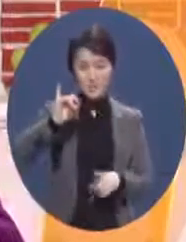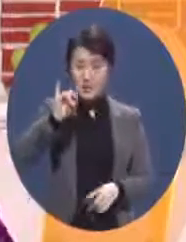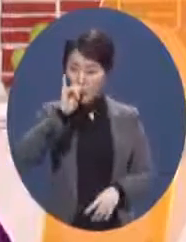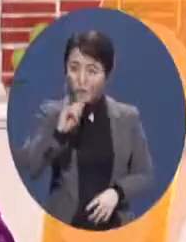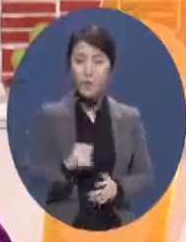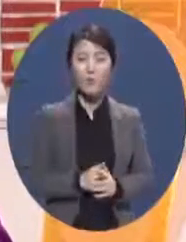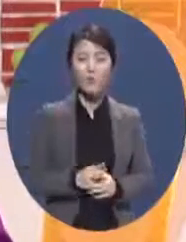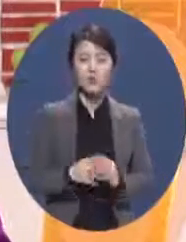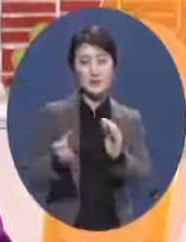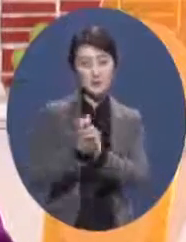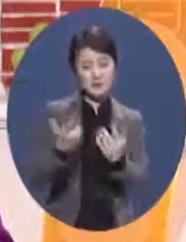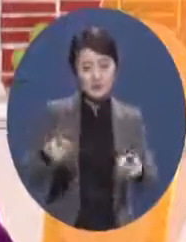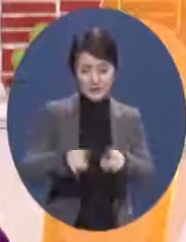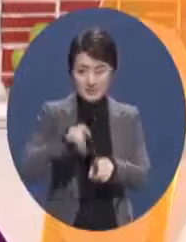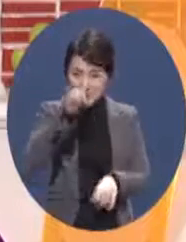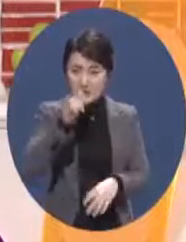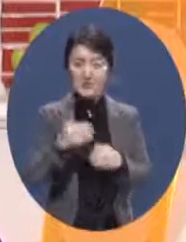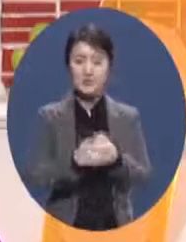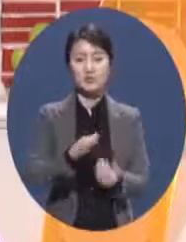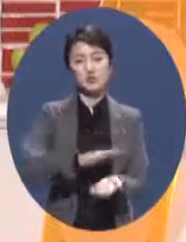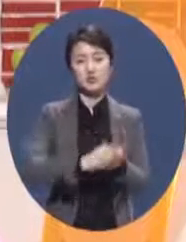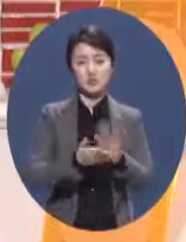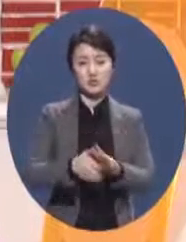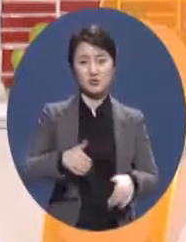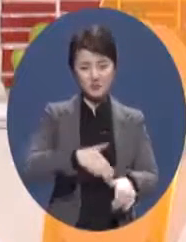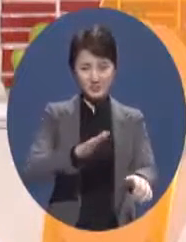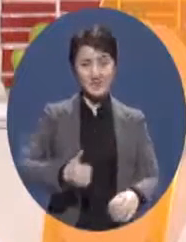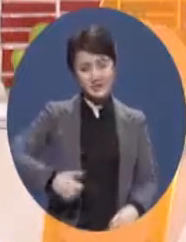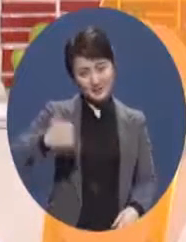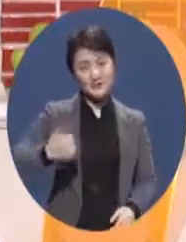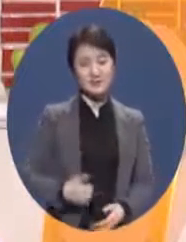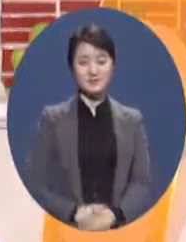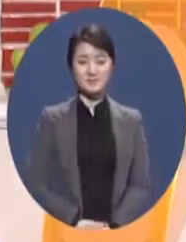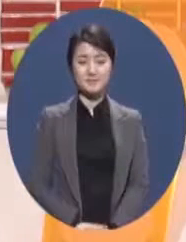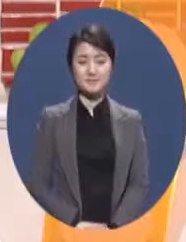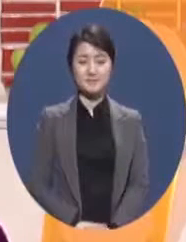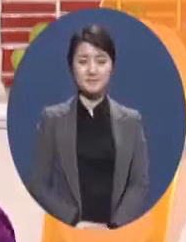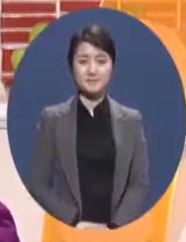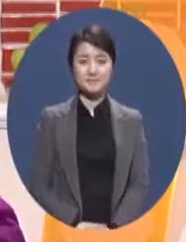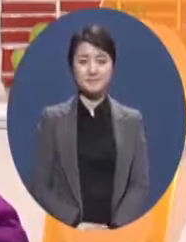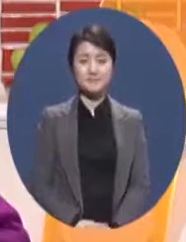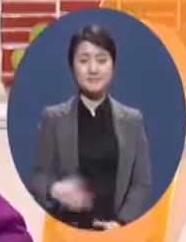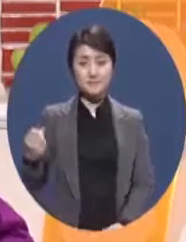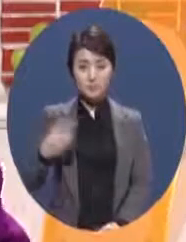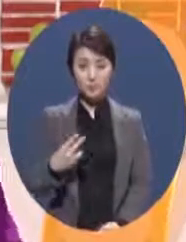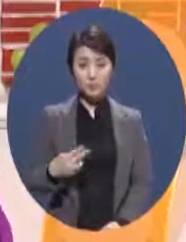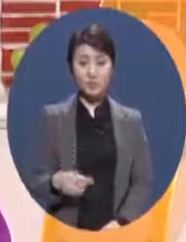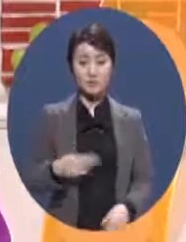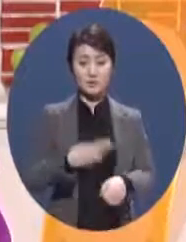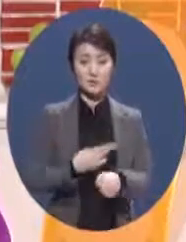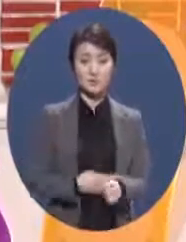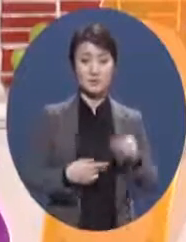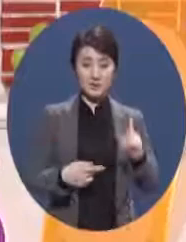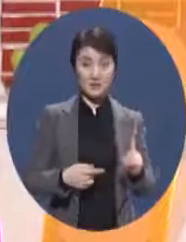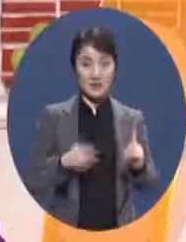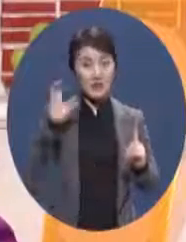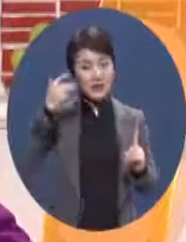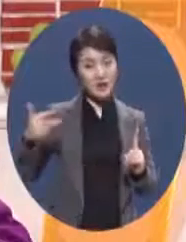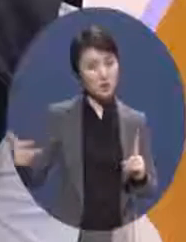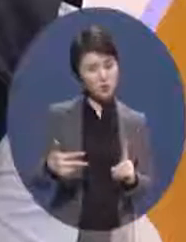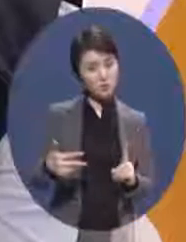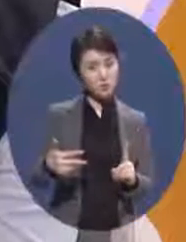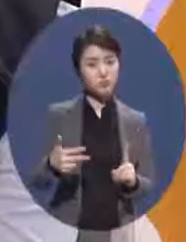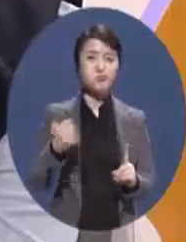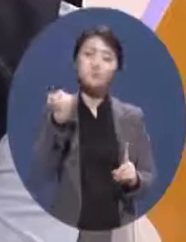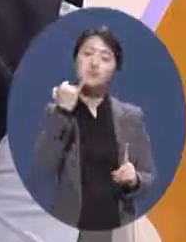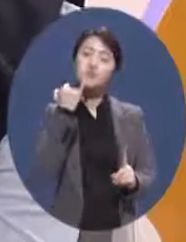애들이 노는 걸 보는 게 훨씬 플러스가 되니까 그건 걱정하지 않으셔도 될 것 같고 또 교사 1인당 7명 정도라면 저는 크게 문제가 없다고